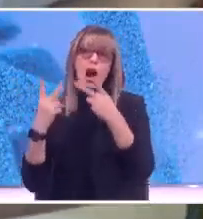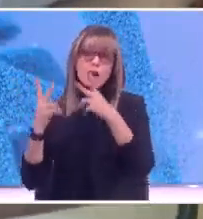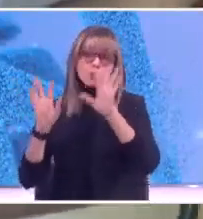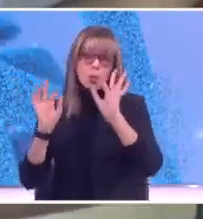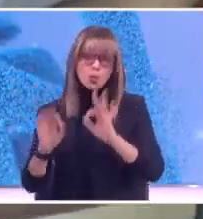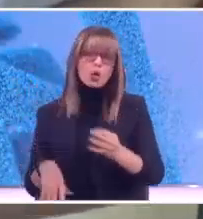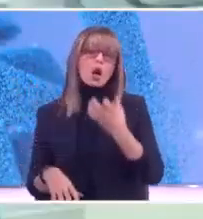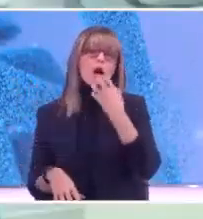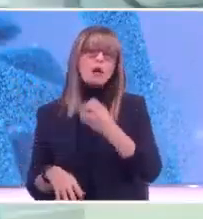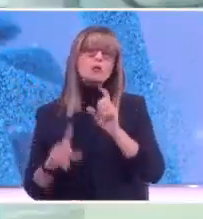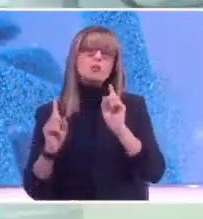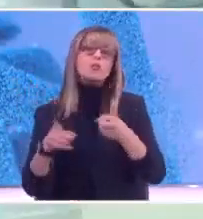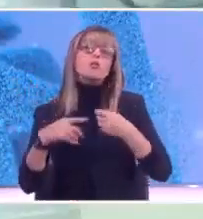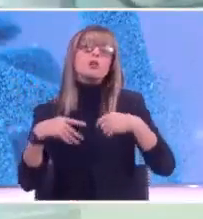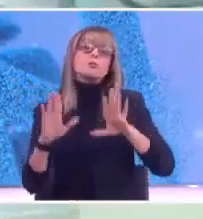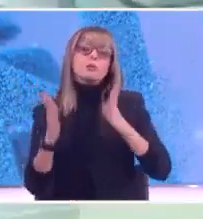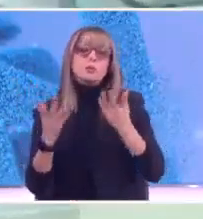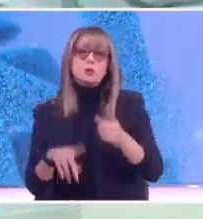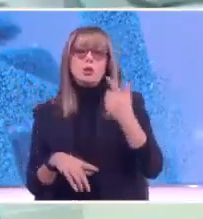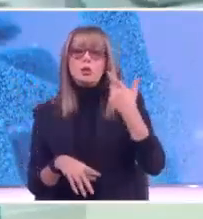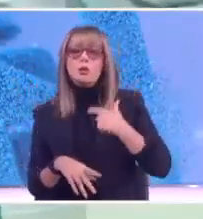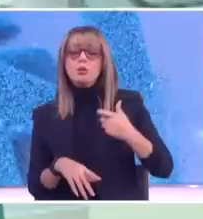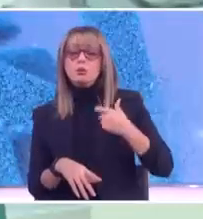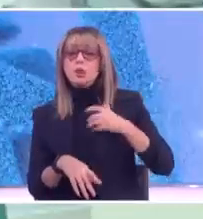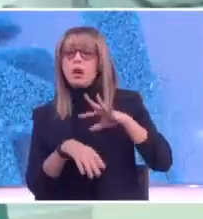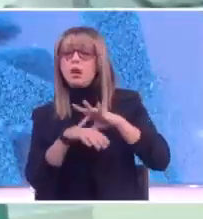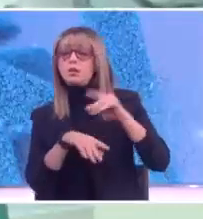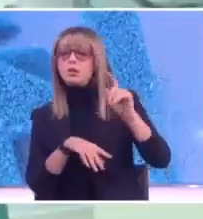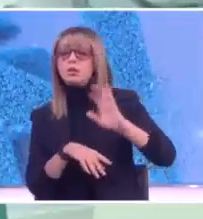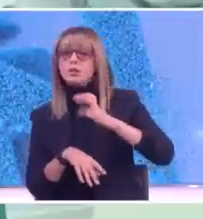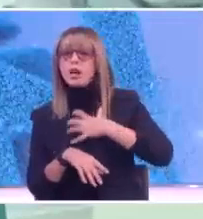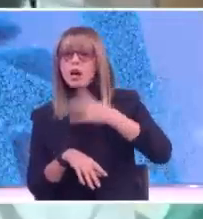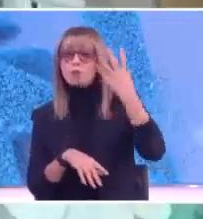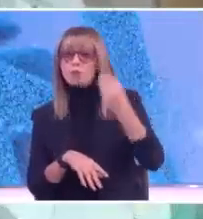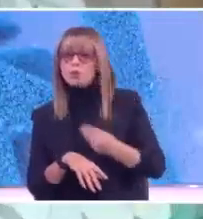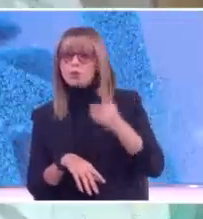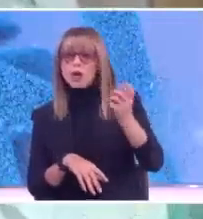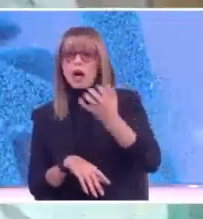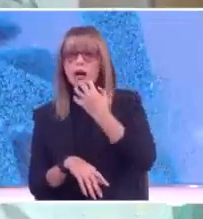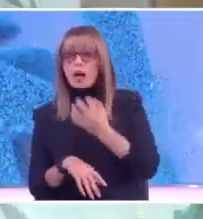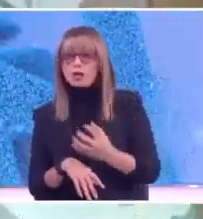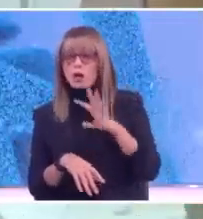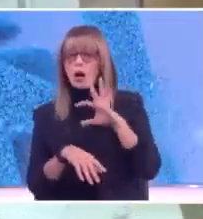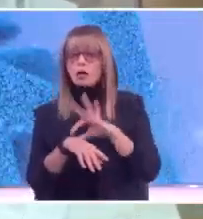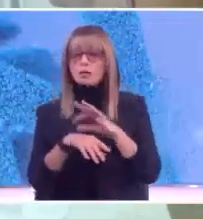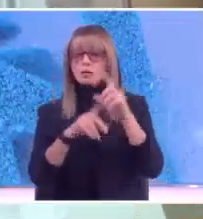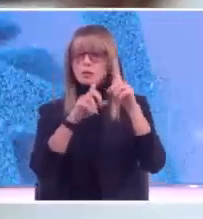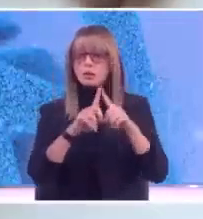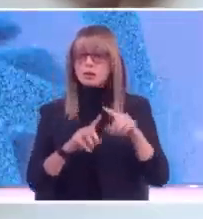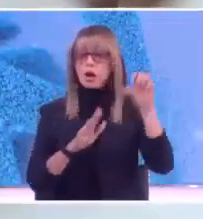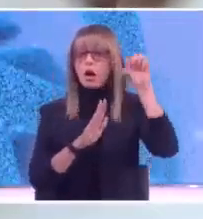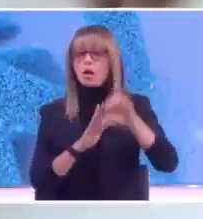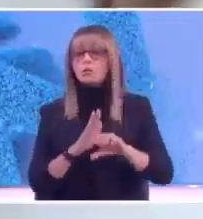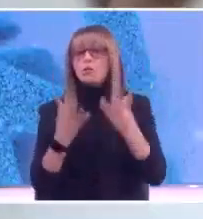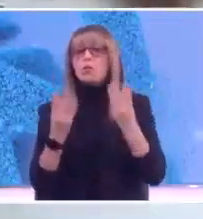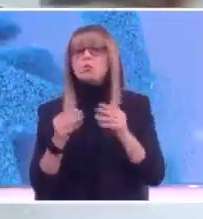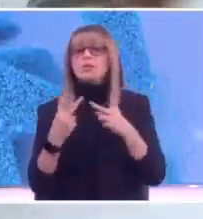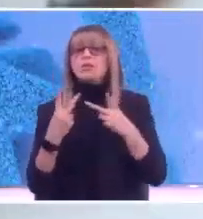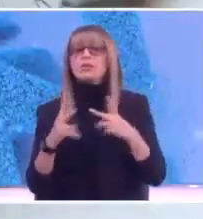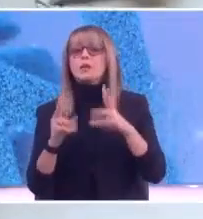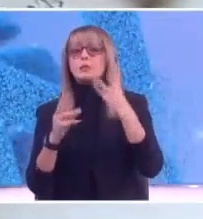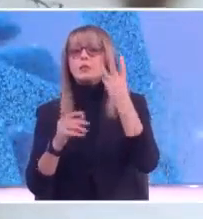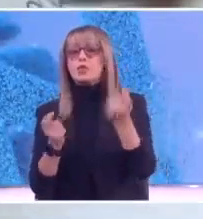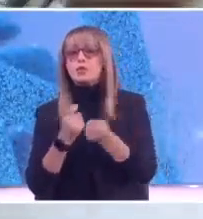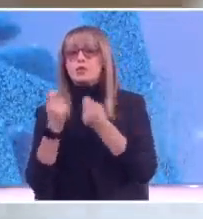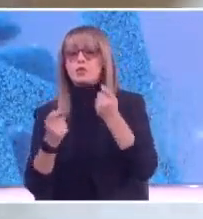bulamayacaklar. Böylece özel hastanelerin sahip olduğu kadro ve hekim sayılarında azalma olmayacak. Serbest çalışan